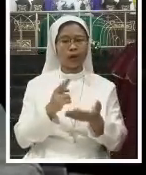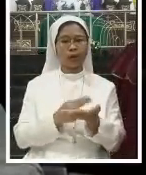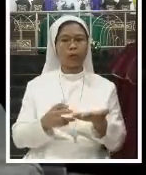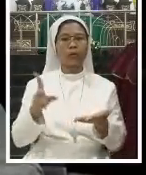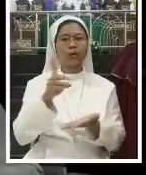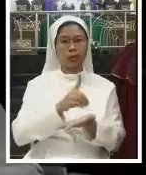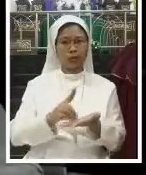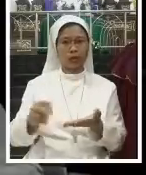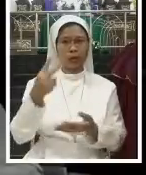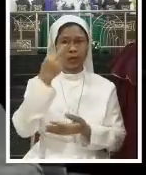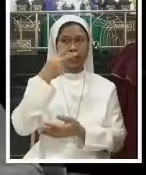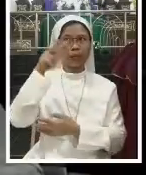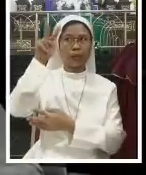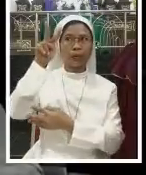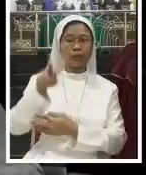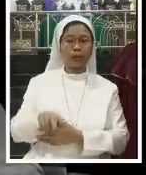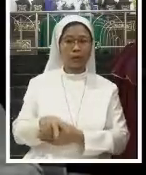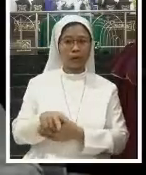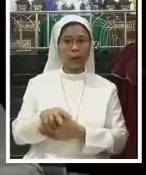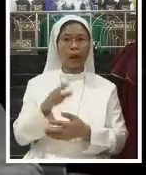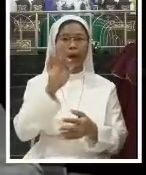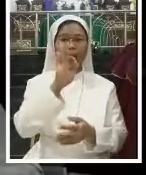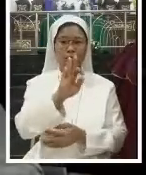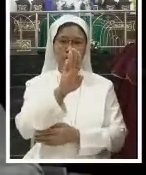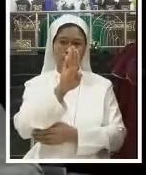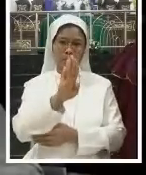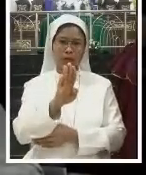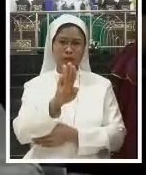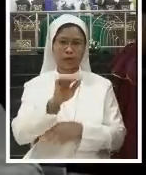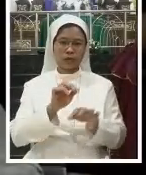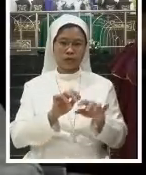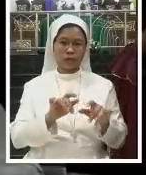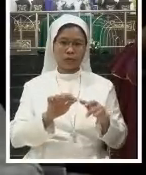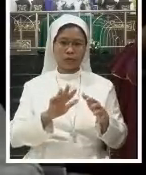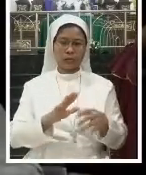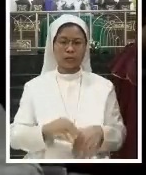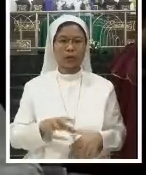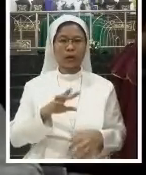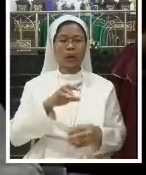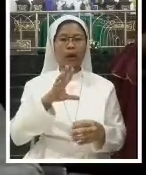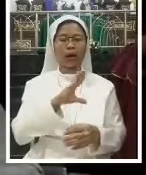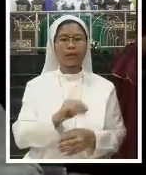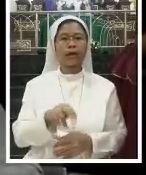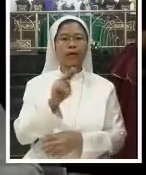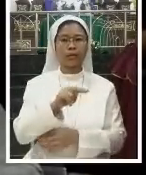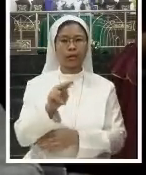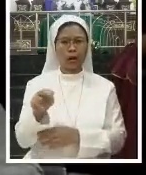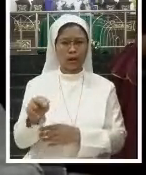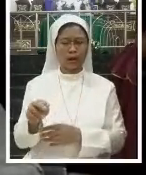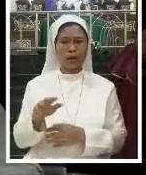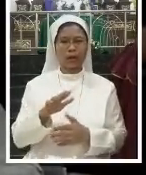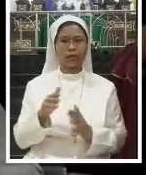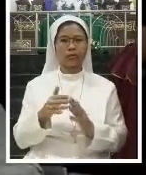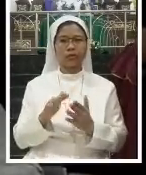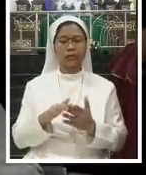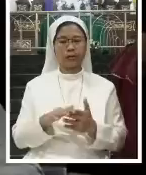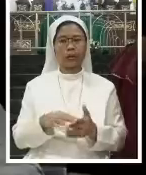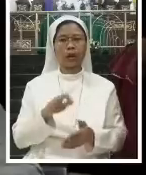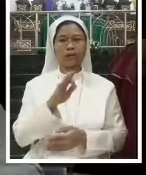mailing sa satuyang official Facebook page, the Naga Metropolitan Cathedral.